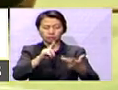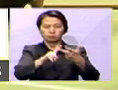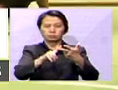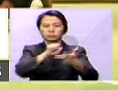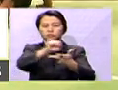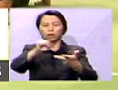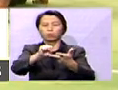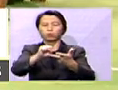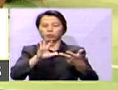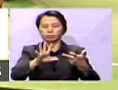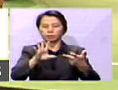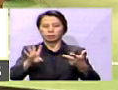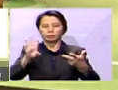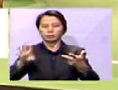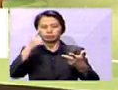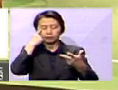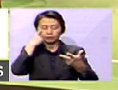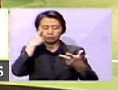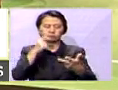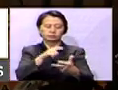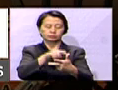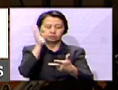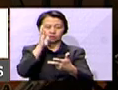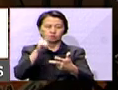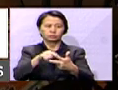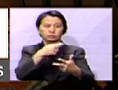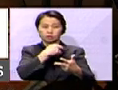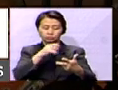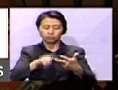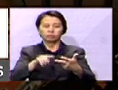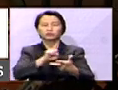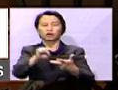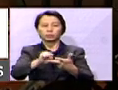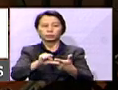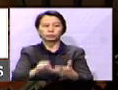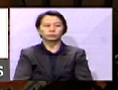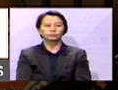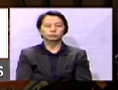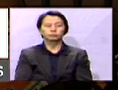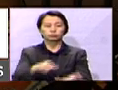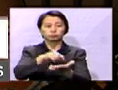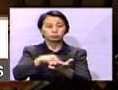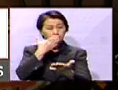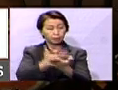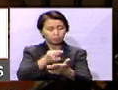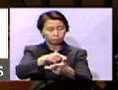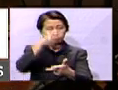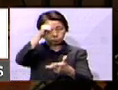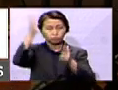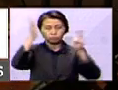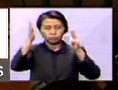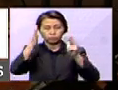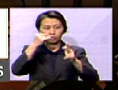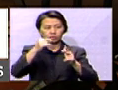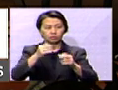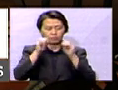Singapura 544 mata. Ini adalah satu permulaan yang baik untuk pasukan silat Malaysia bagi